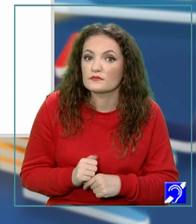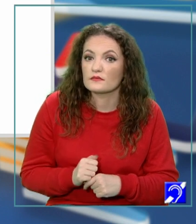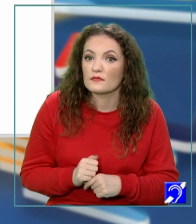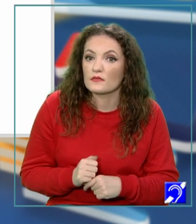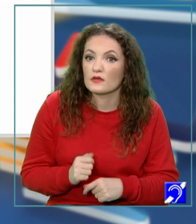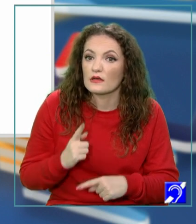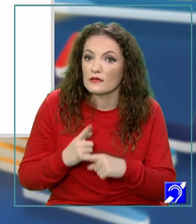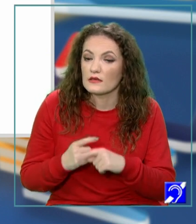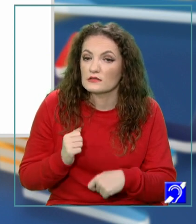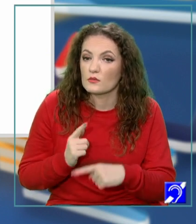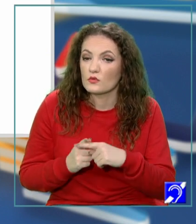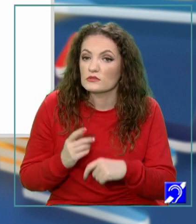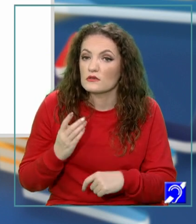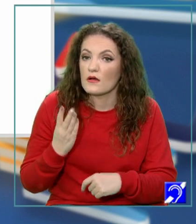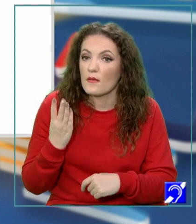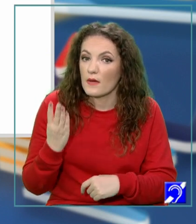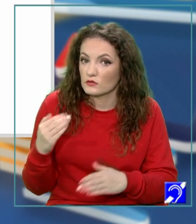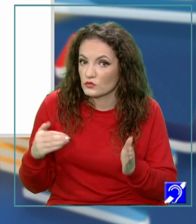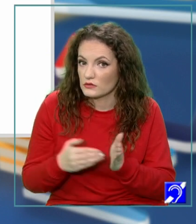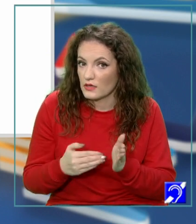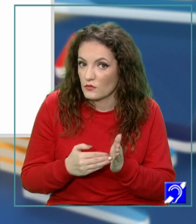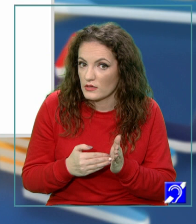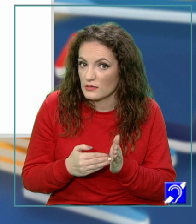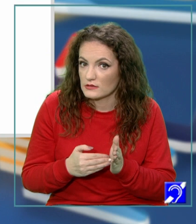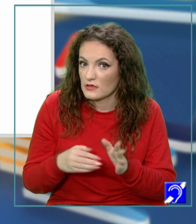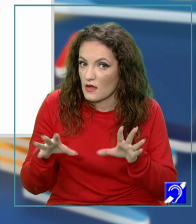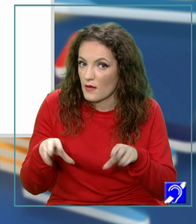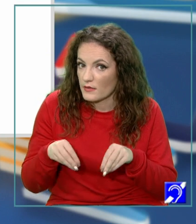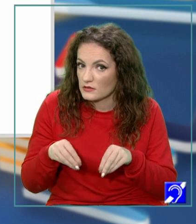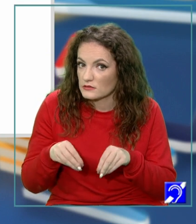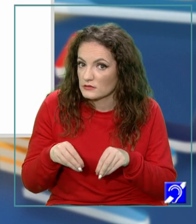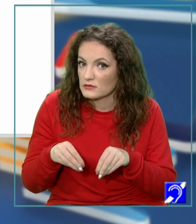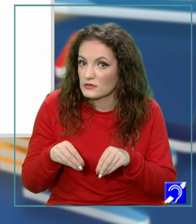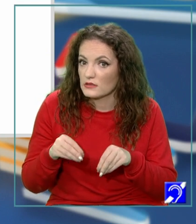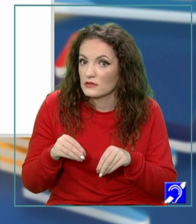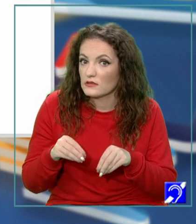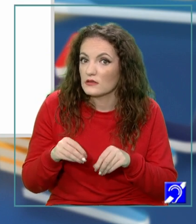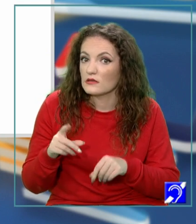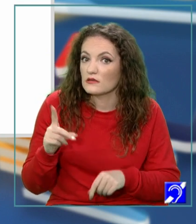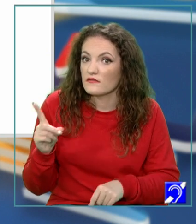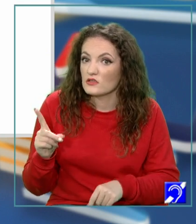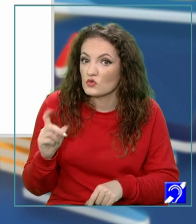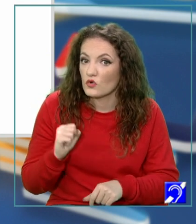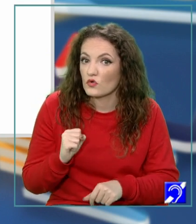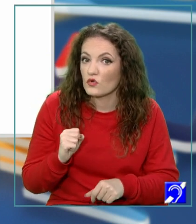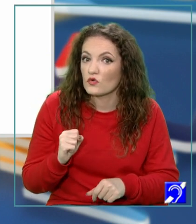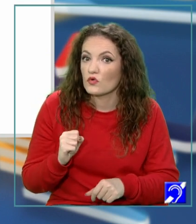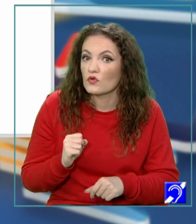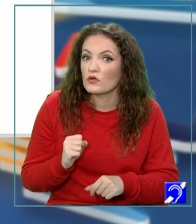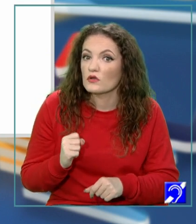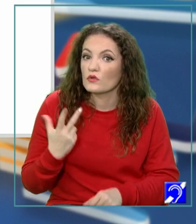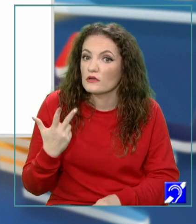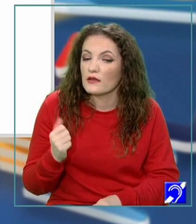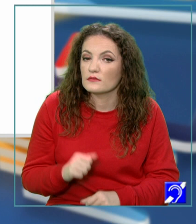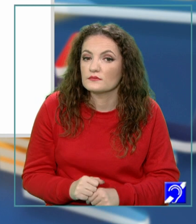plus 4 trebuie să aparțină divizorilor numărătorului. Numărătorul meu este 3, deci voi scrie că x plus 4 aparține divizorului